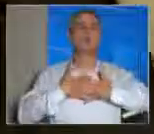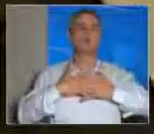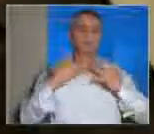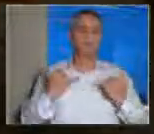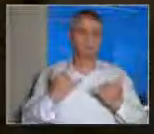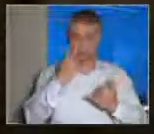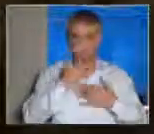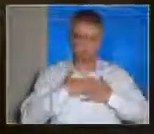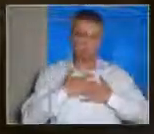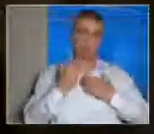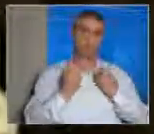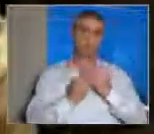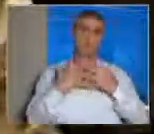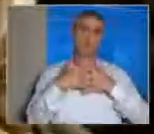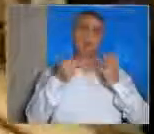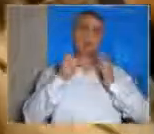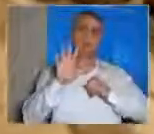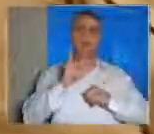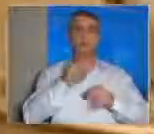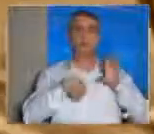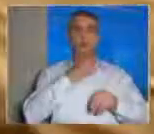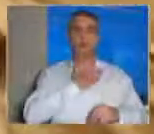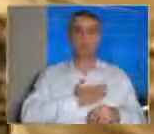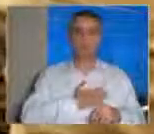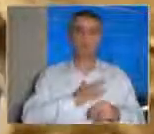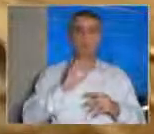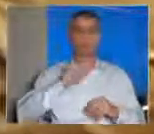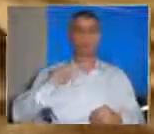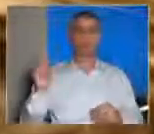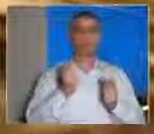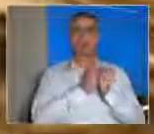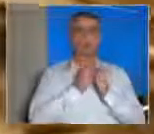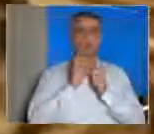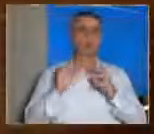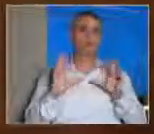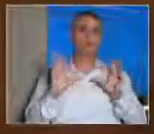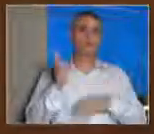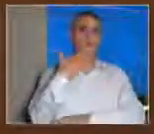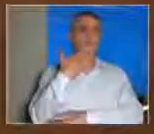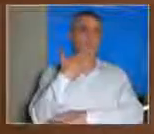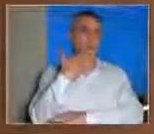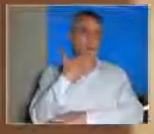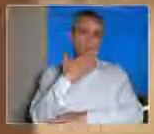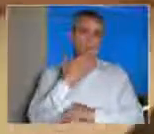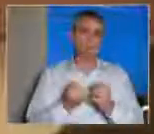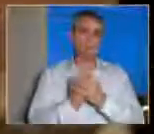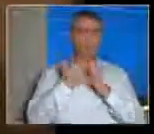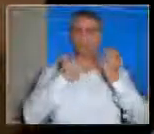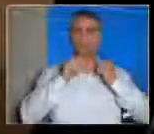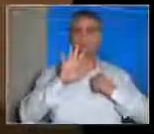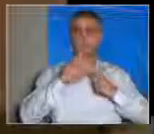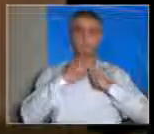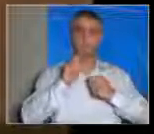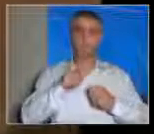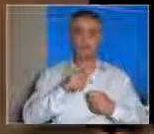זה הקואליציה של 65, זה מה שרצה הבוחר, זה מה שכל המפלגות של המחנה הלאומי שהם מרכיבים 65